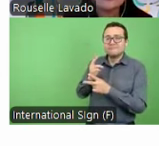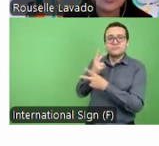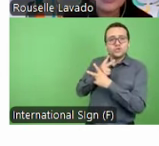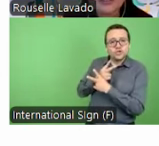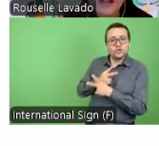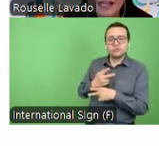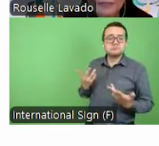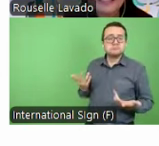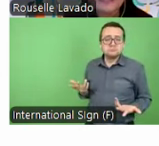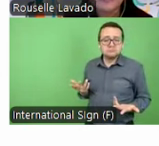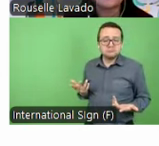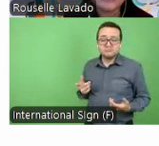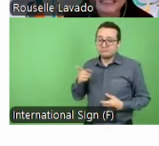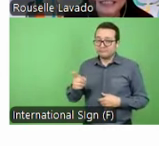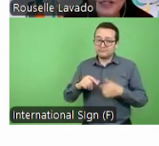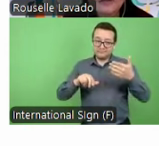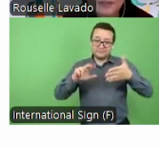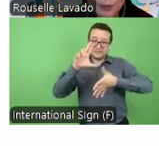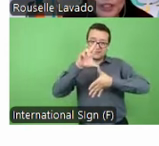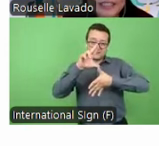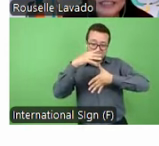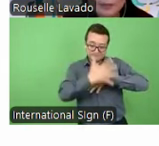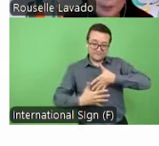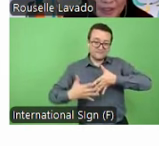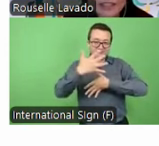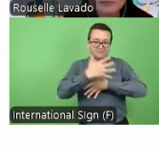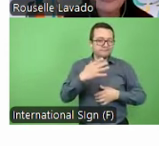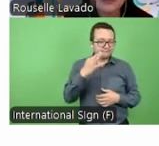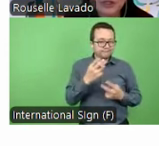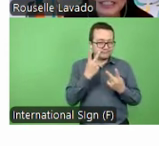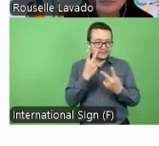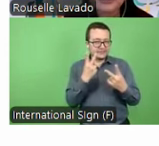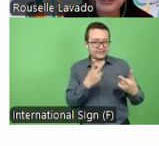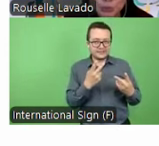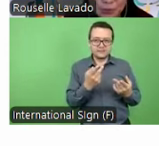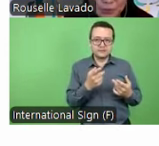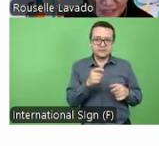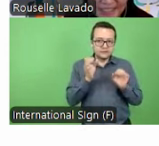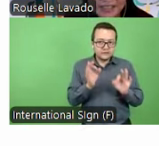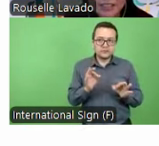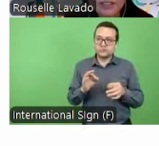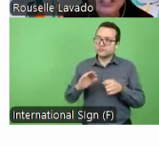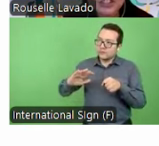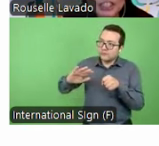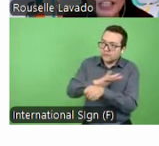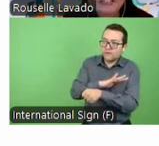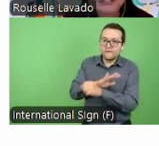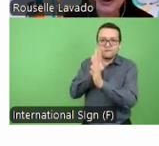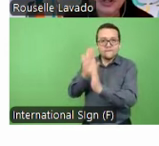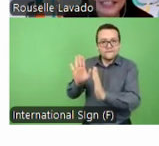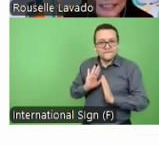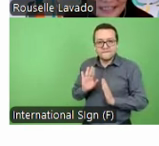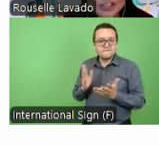les raisons financières sont la deuxième cause des besoins de soins non satisfaits, signalés par 14,2